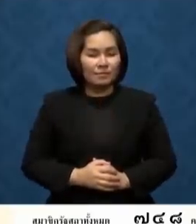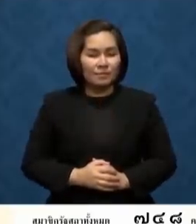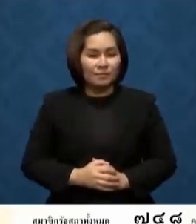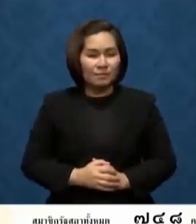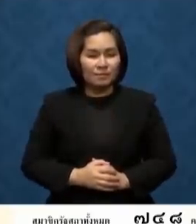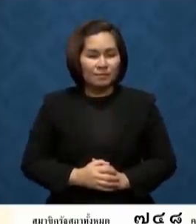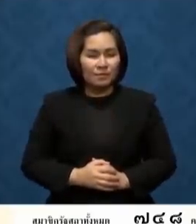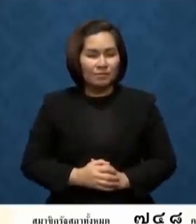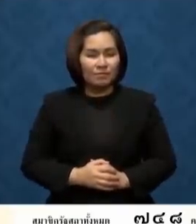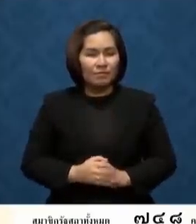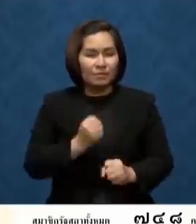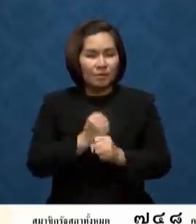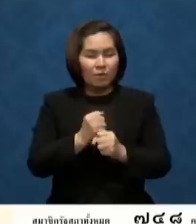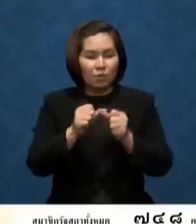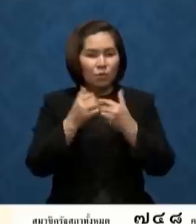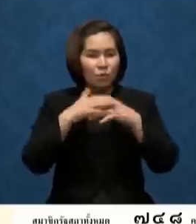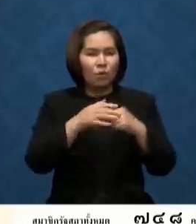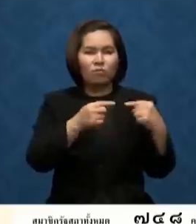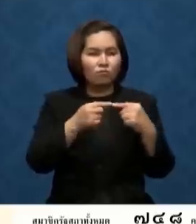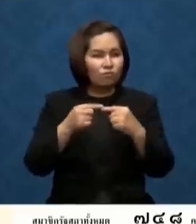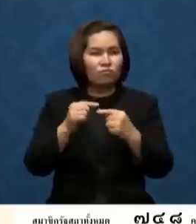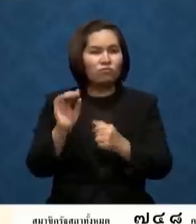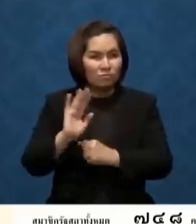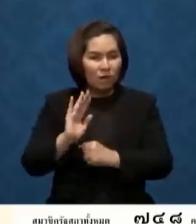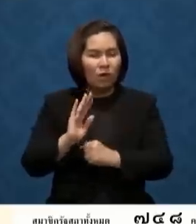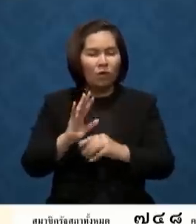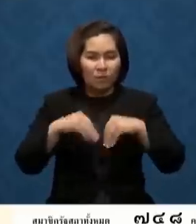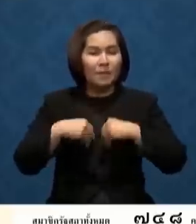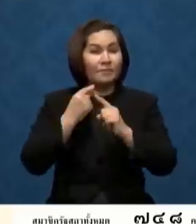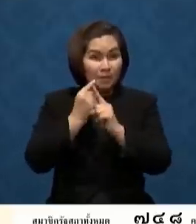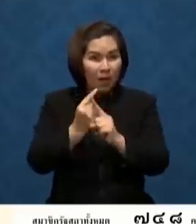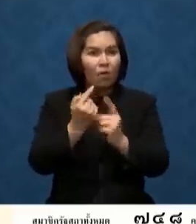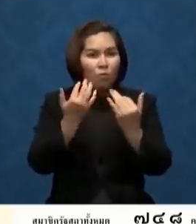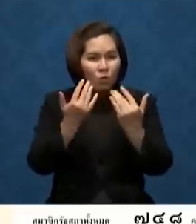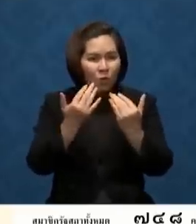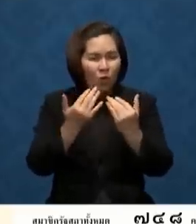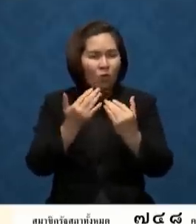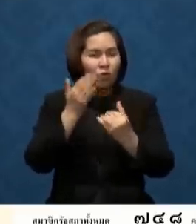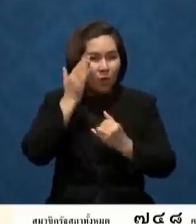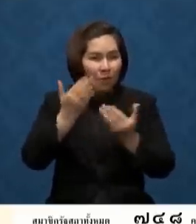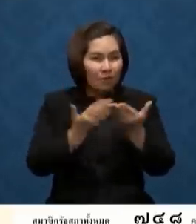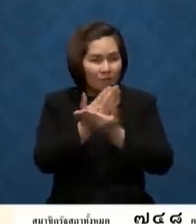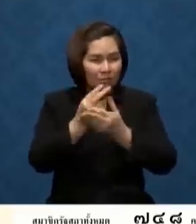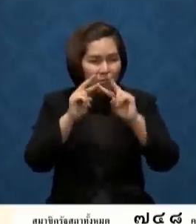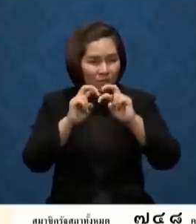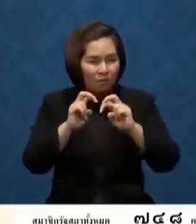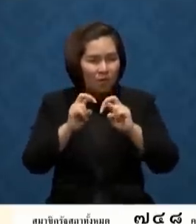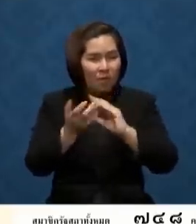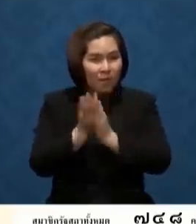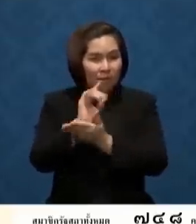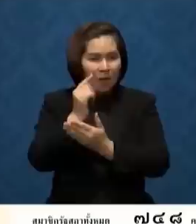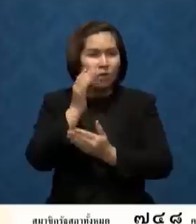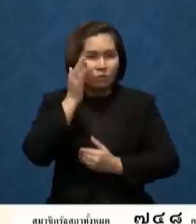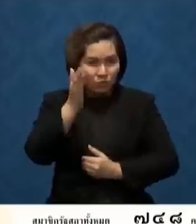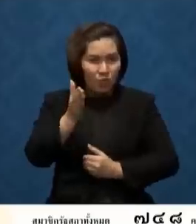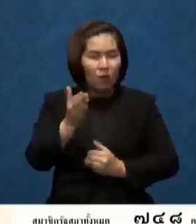ขอปฏิบัติหน้าที่ในสภานี้จนกว่าคำสั่งวินิจฉัยจะเปลี่ยนแปลงไปครับน